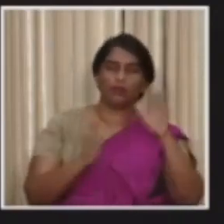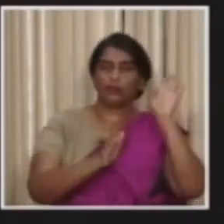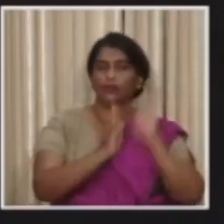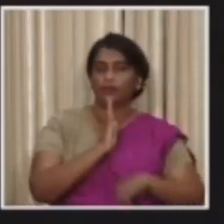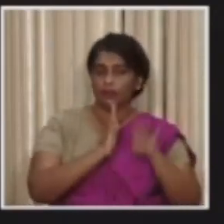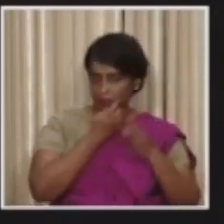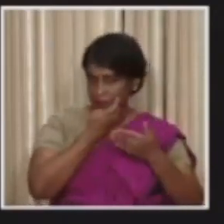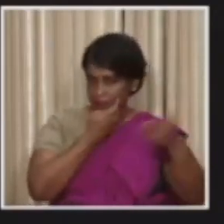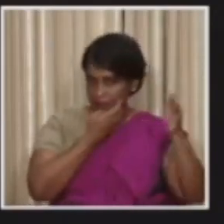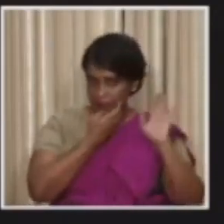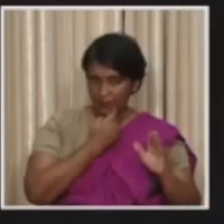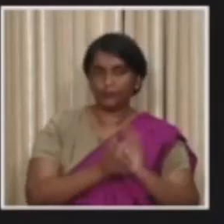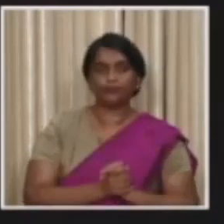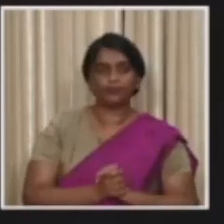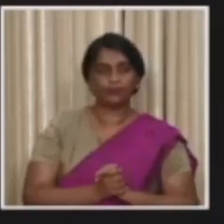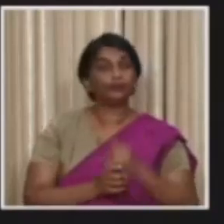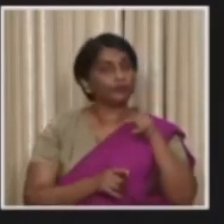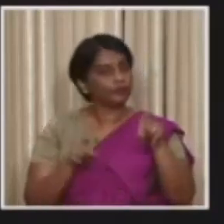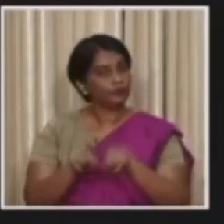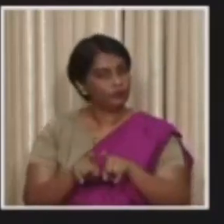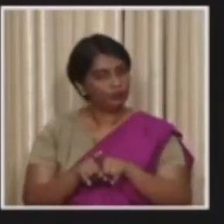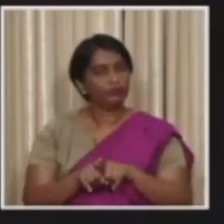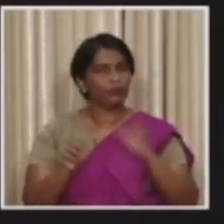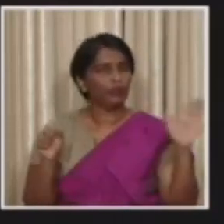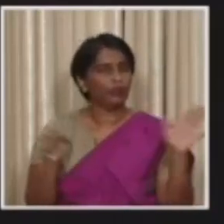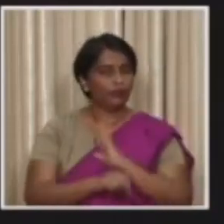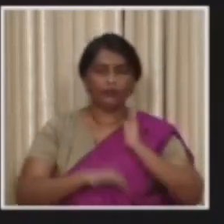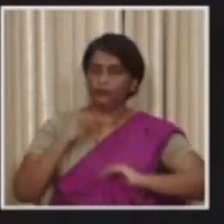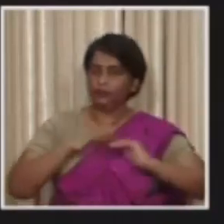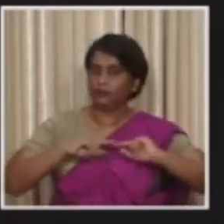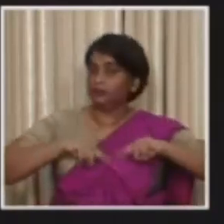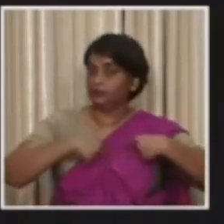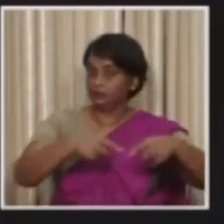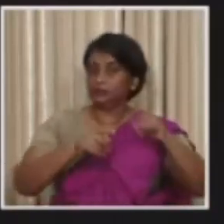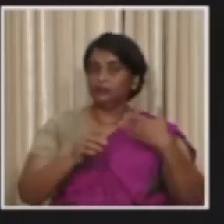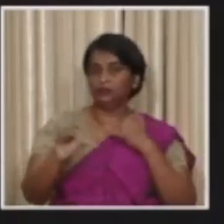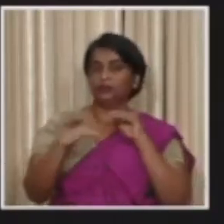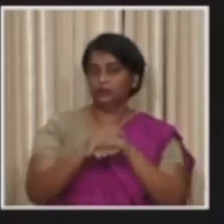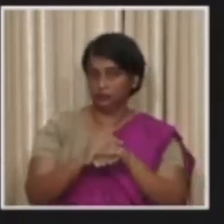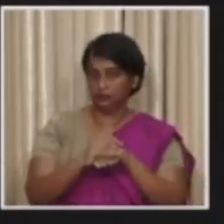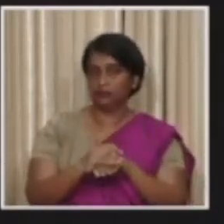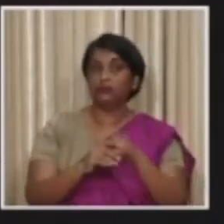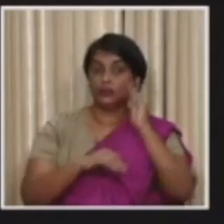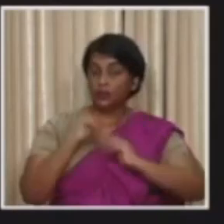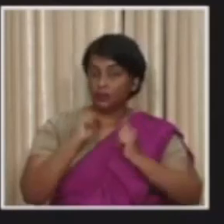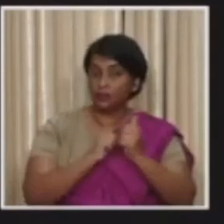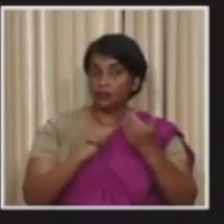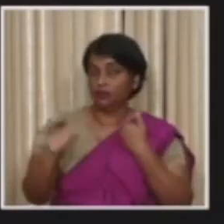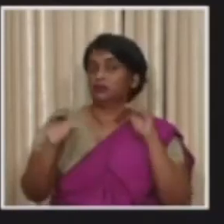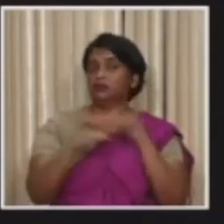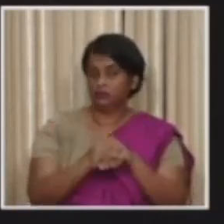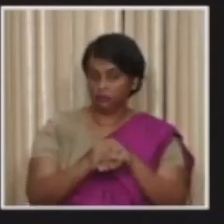යෑමේ හැකියාවකුත් තියෙනවා. එහෙනම් මේක මේ සම්පූර්ණ ක්‍රියාවලිය සම්බන්ධයෙන්ම මැදිහත් වෙන්නට ඕන. ඒ ක්‍රියාවලියම මැදිහත්